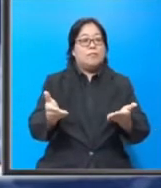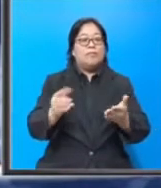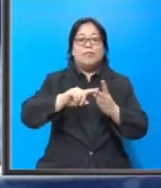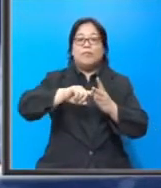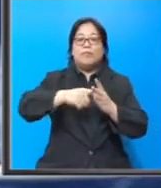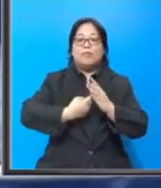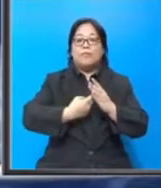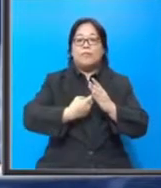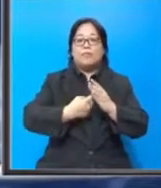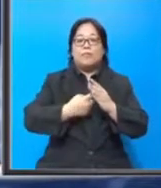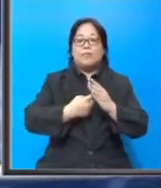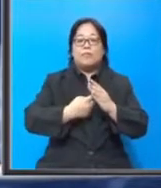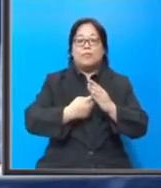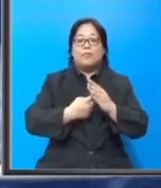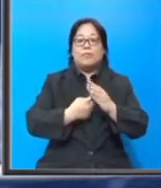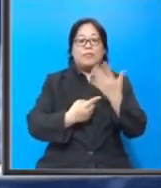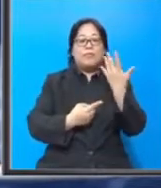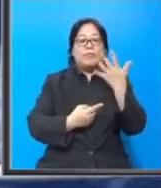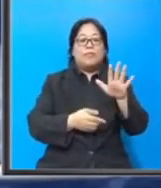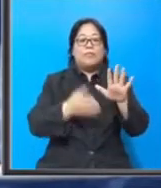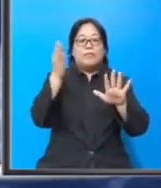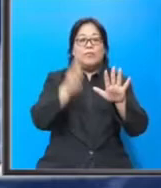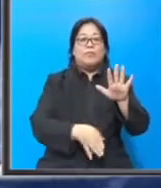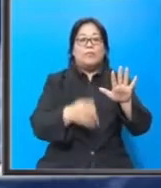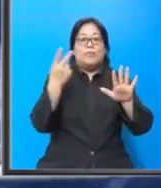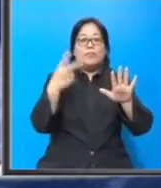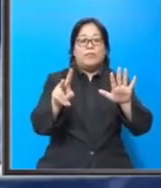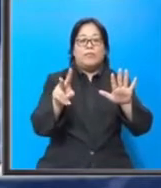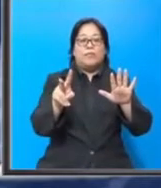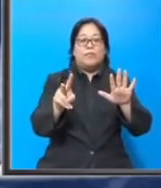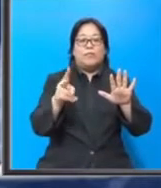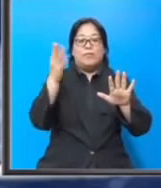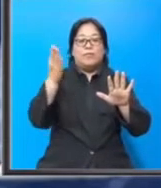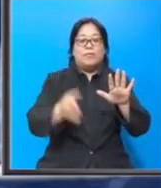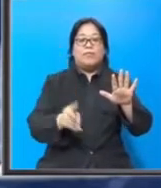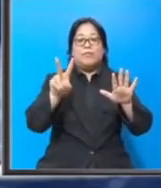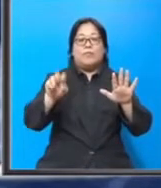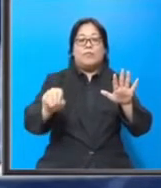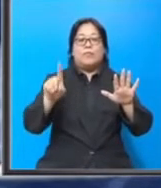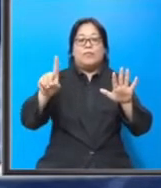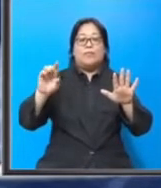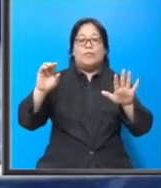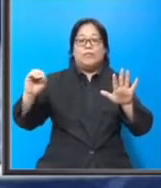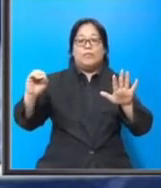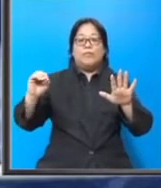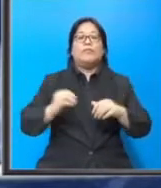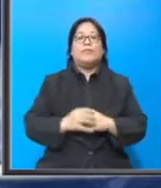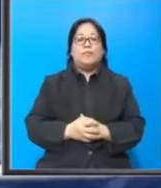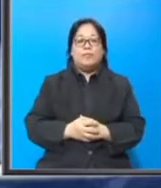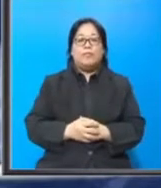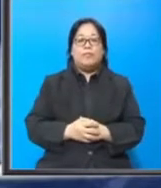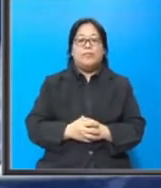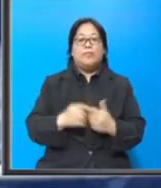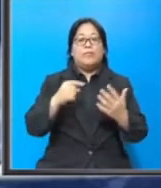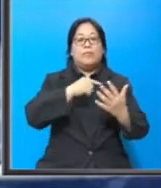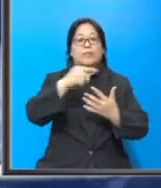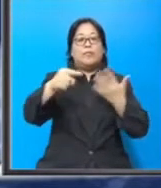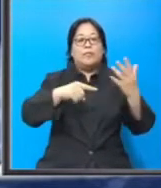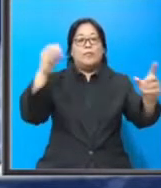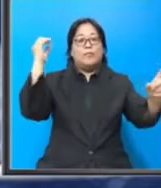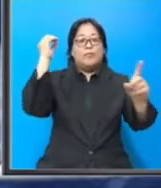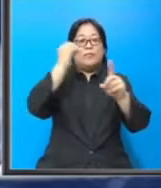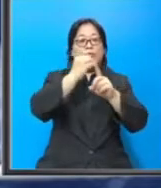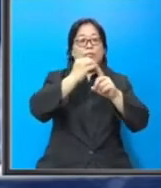berkuat kuasa sejak daripada 15 Disember tahun 2010 lagi. Antara